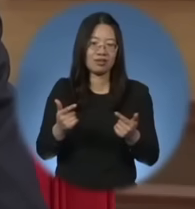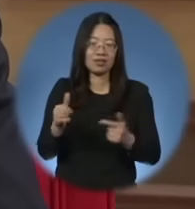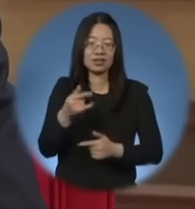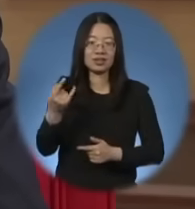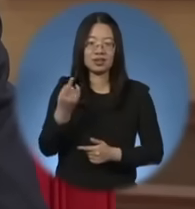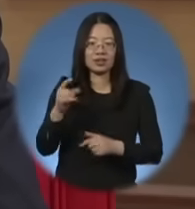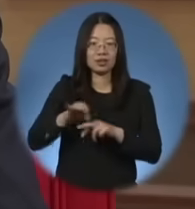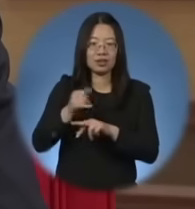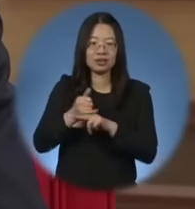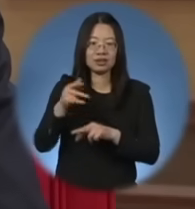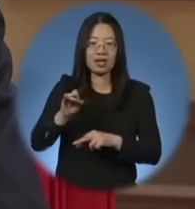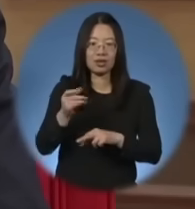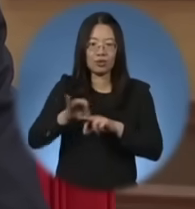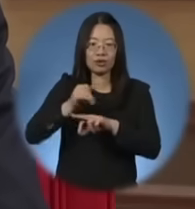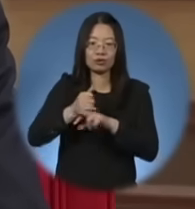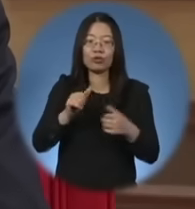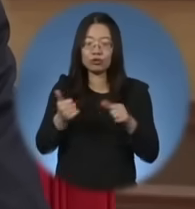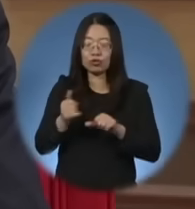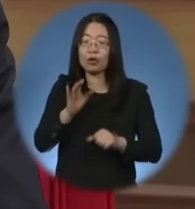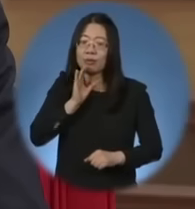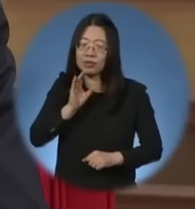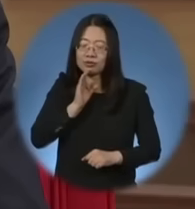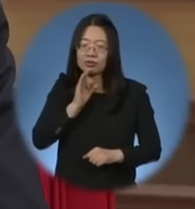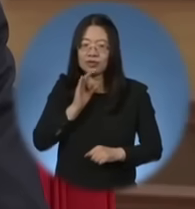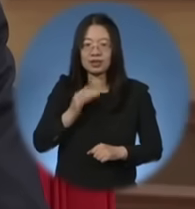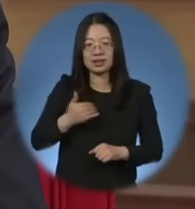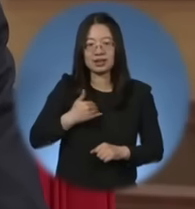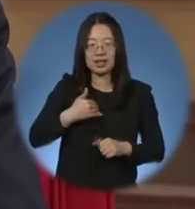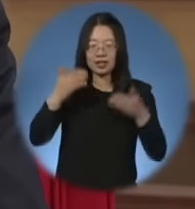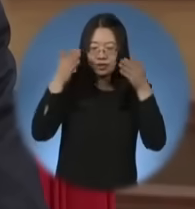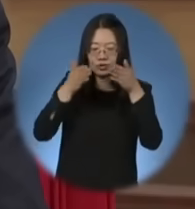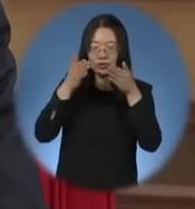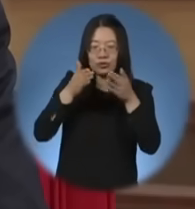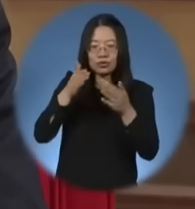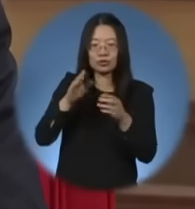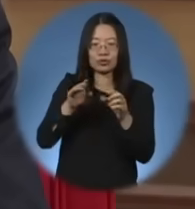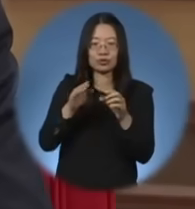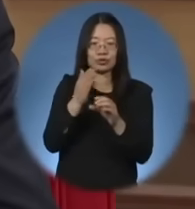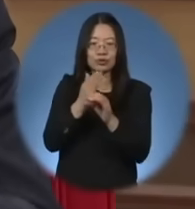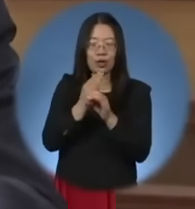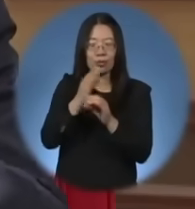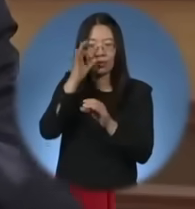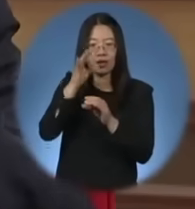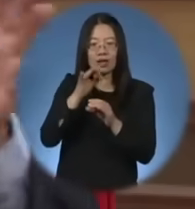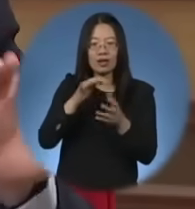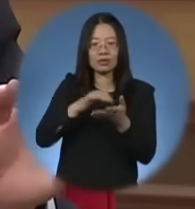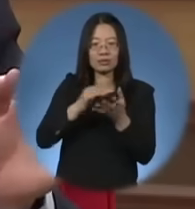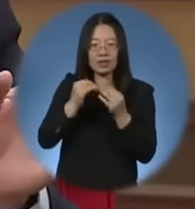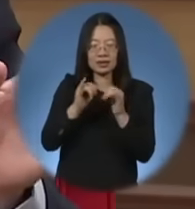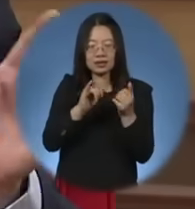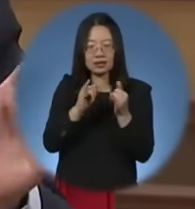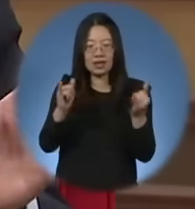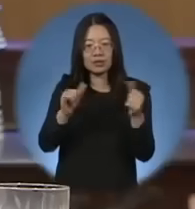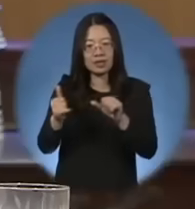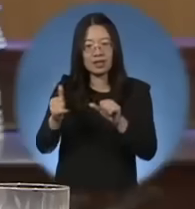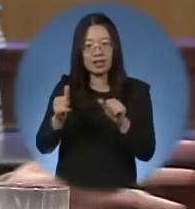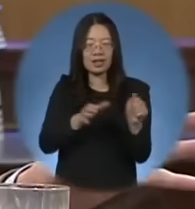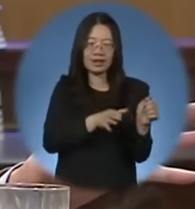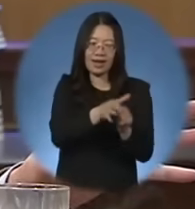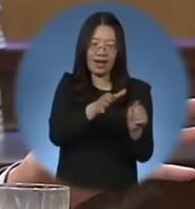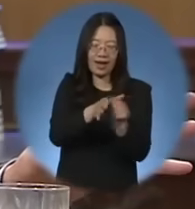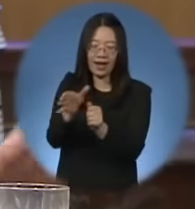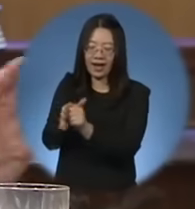창왕 죽었고네 근데 저 제 포인트가음 아주 무지 많은 사람 죽지 않고